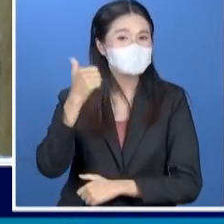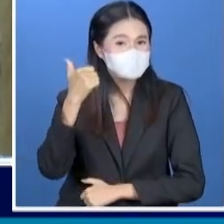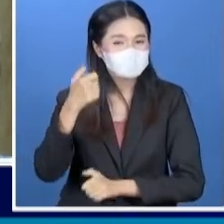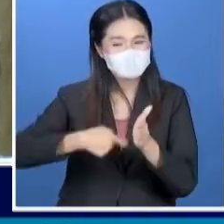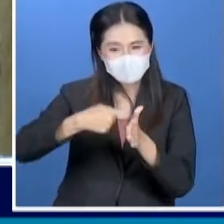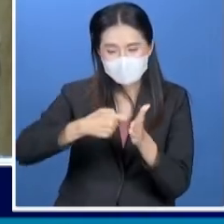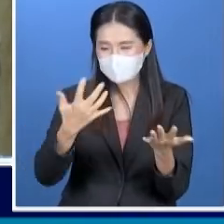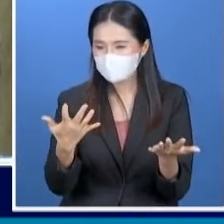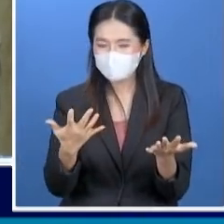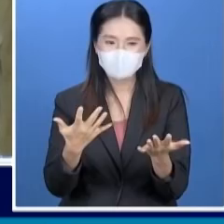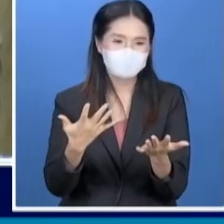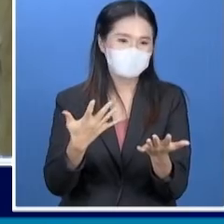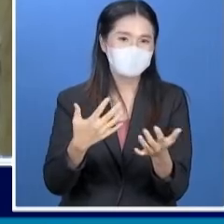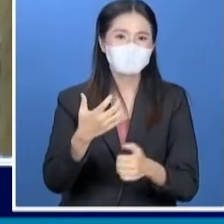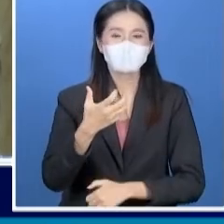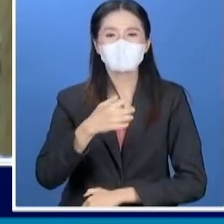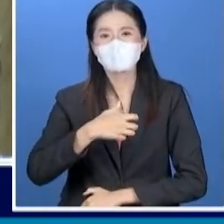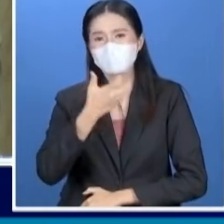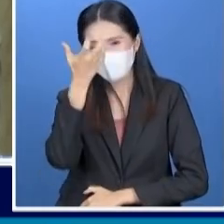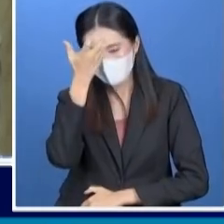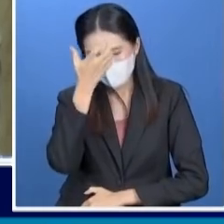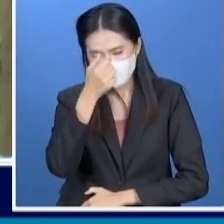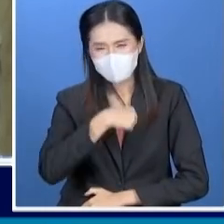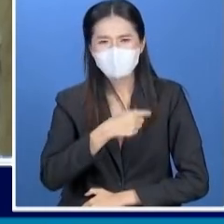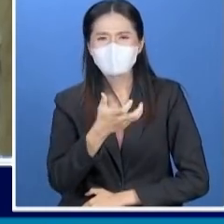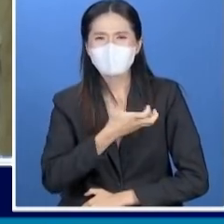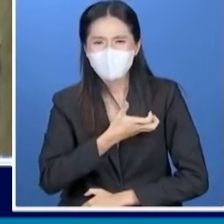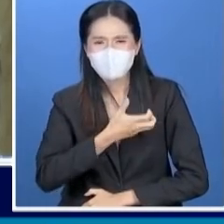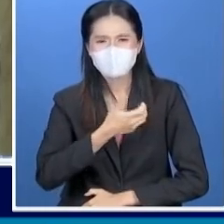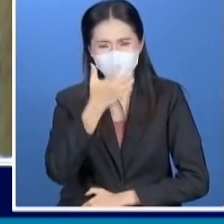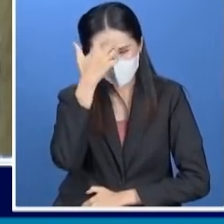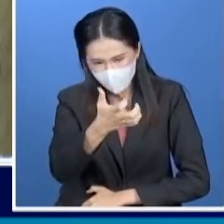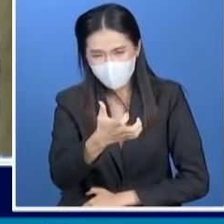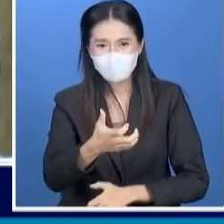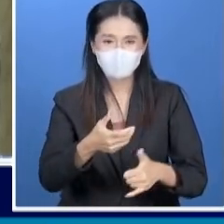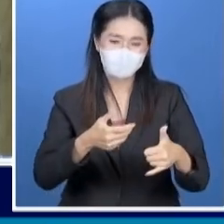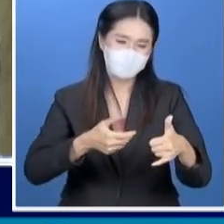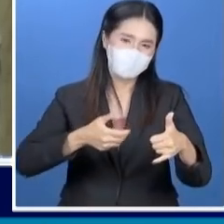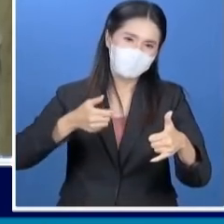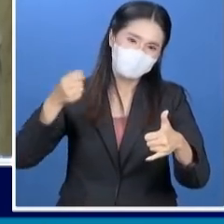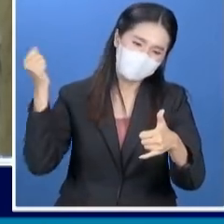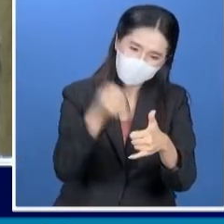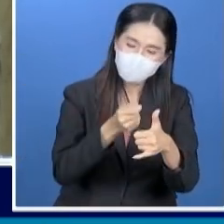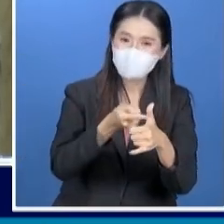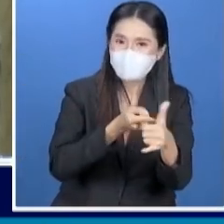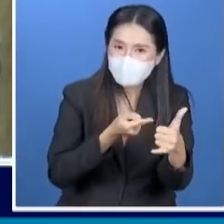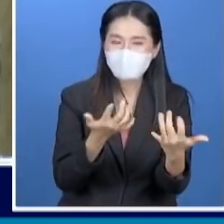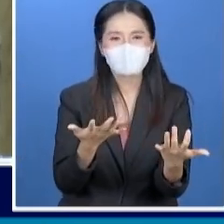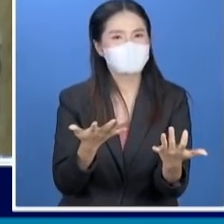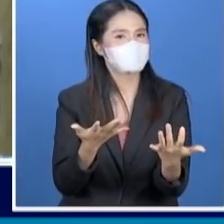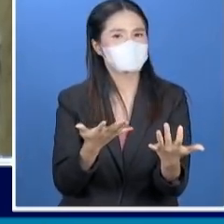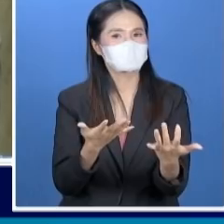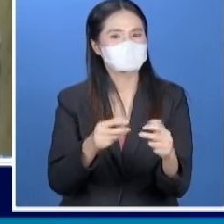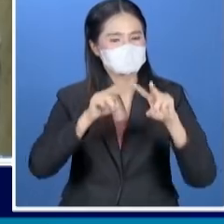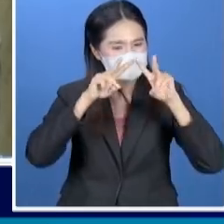ๆสาเหตุความกดเคืองกันมานะครับเพราะว่าอยู่ดีๆเนี่ยจะเอาคนไปฆ่าสักคนเนี่ยนะครับในทาง